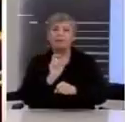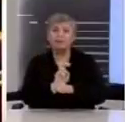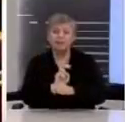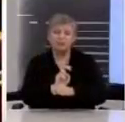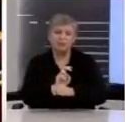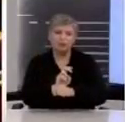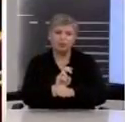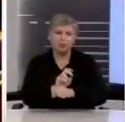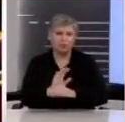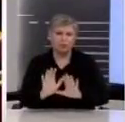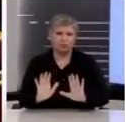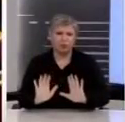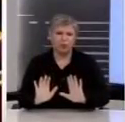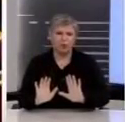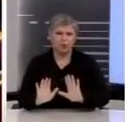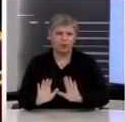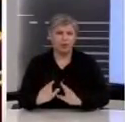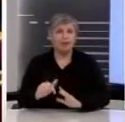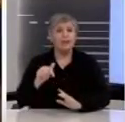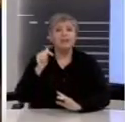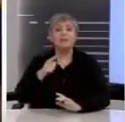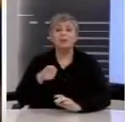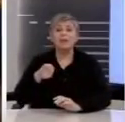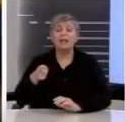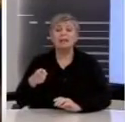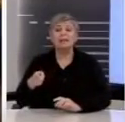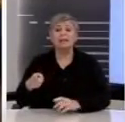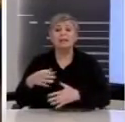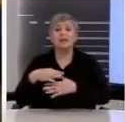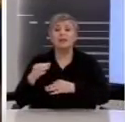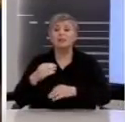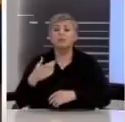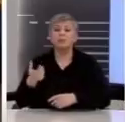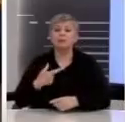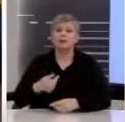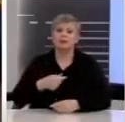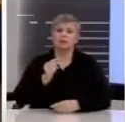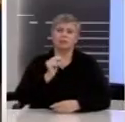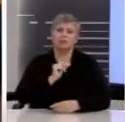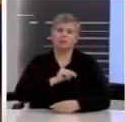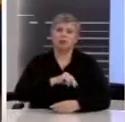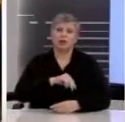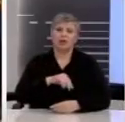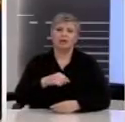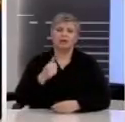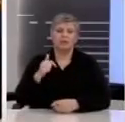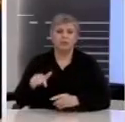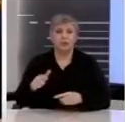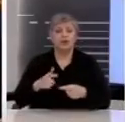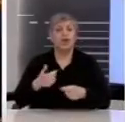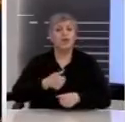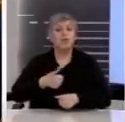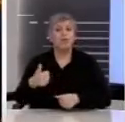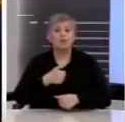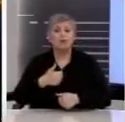Παρακαλώ πολύ, μην αντιδράτε. Εσείς εκπροσωπείτε συμφέροντα, προσπαθείτε να δηλητηριάσετε την πολιτική ζωή του